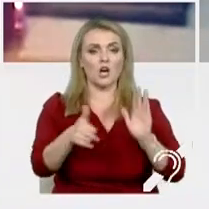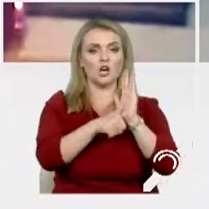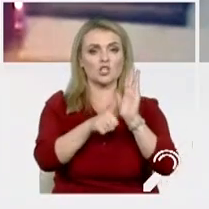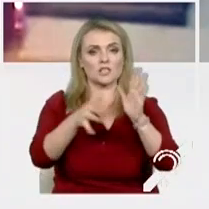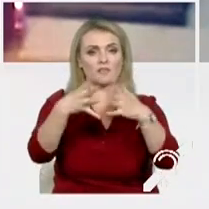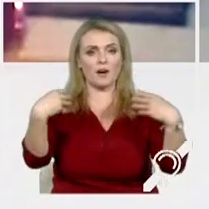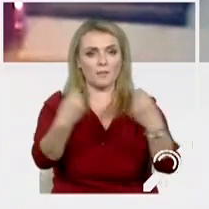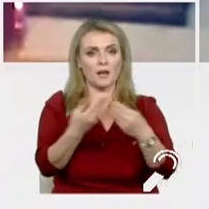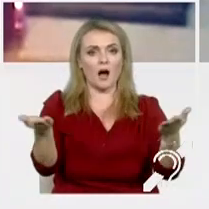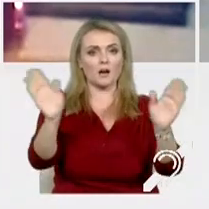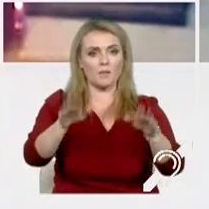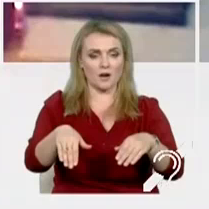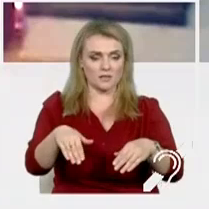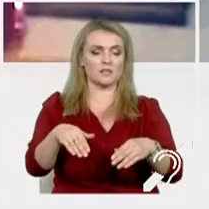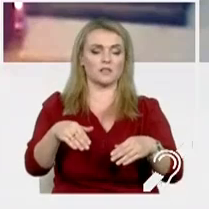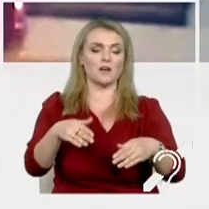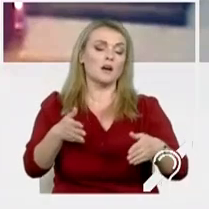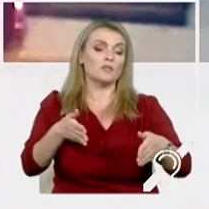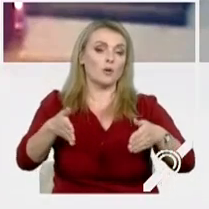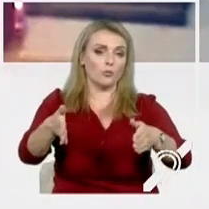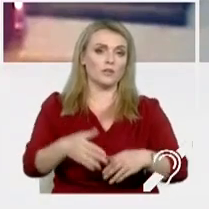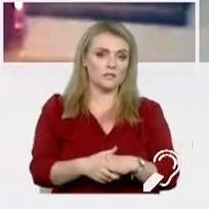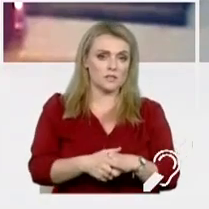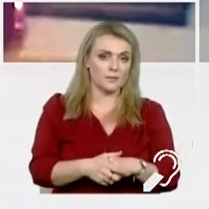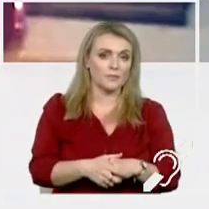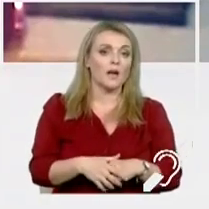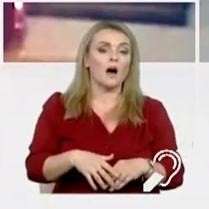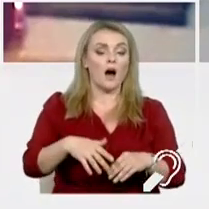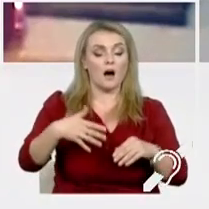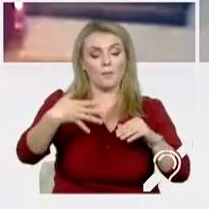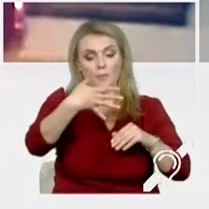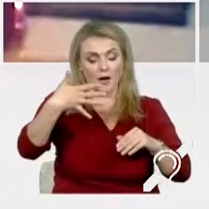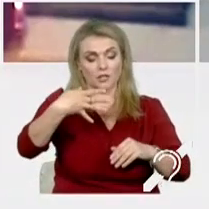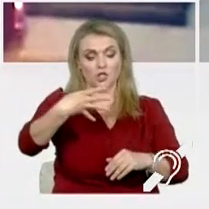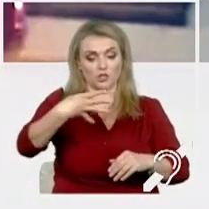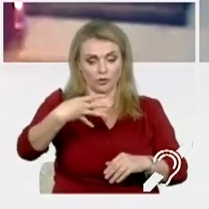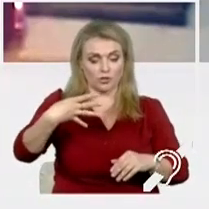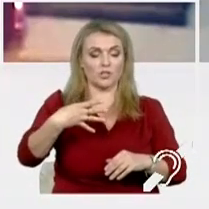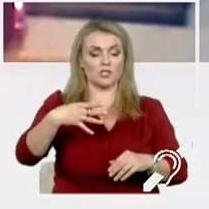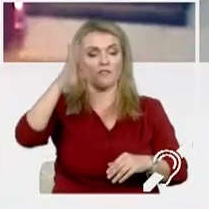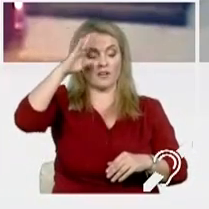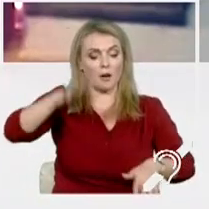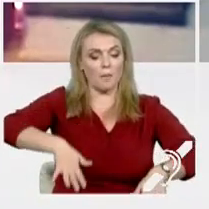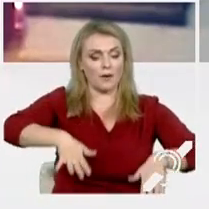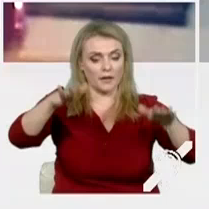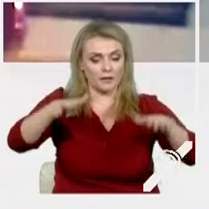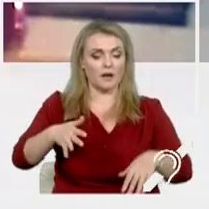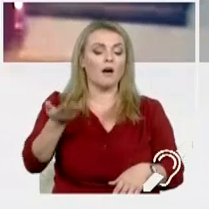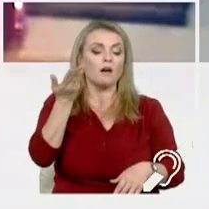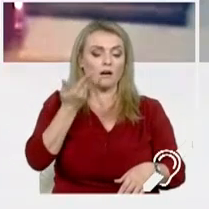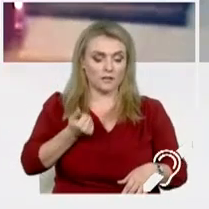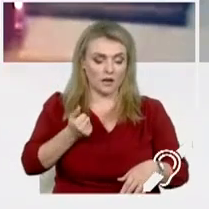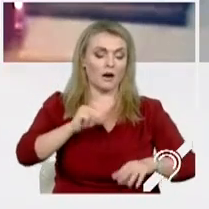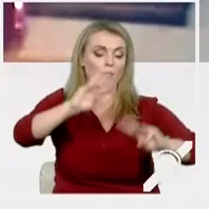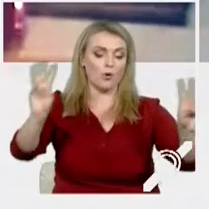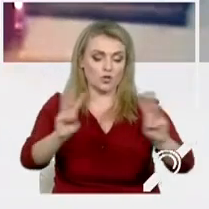pe drumuri, iar 12 apartamente de la etajele inferioare au fost inundate în timp ce pompierii stingeau incendiul. Potrivit IGSU, focul